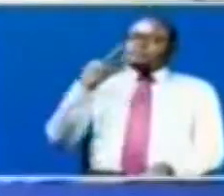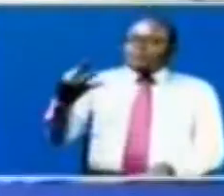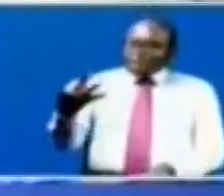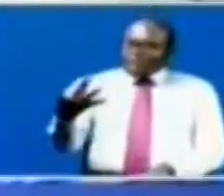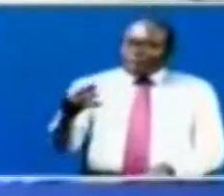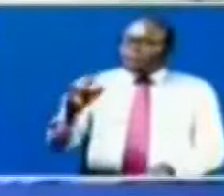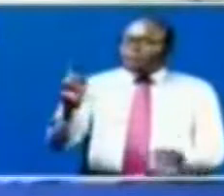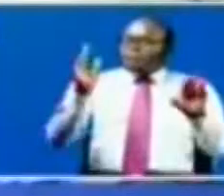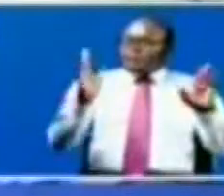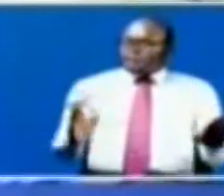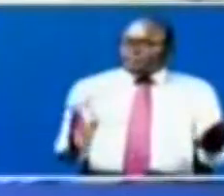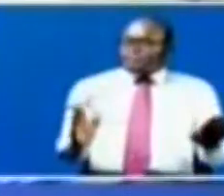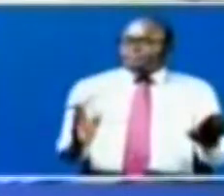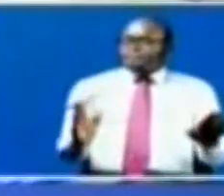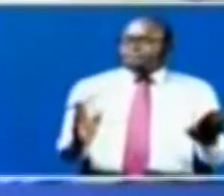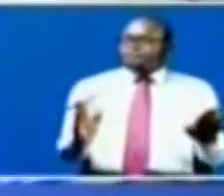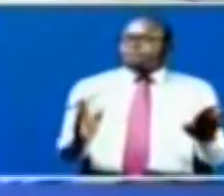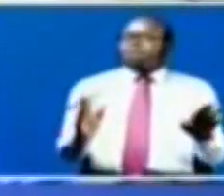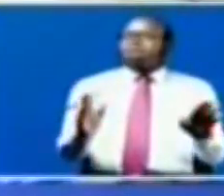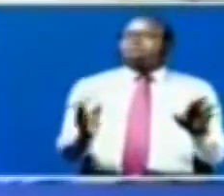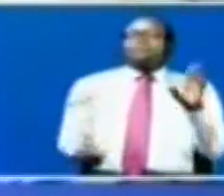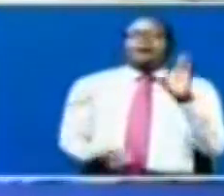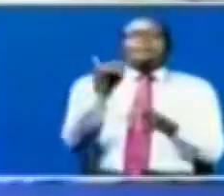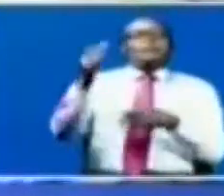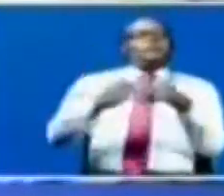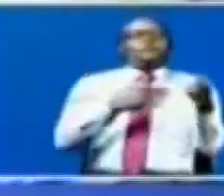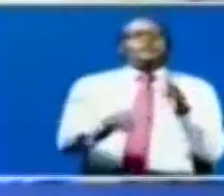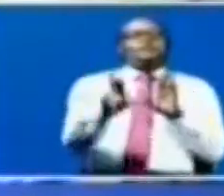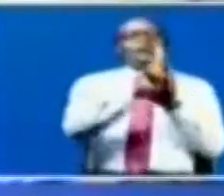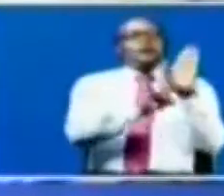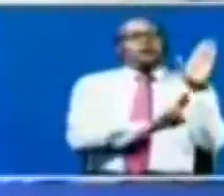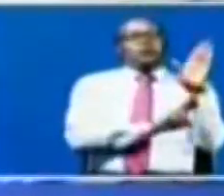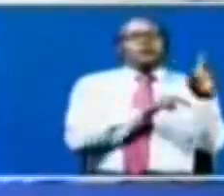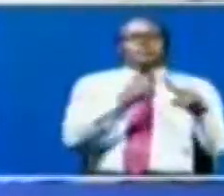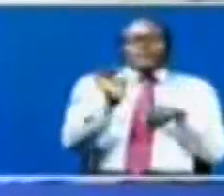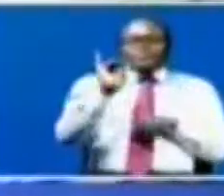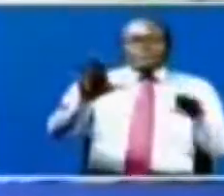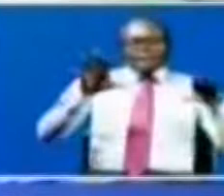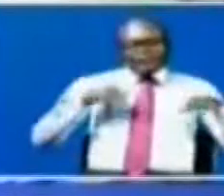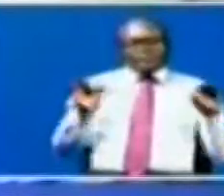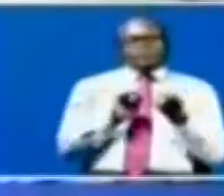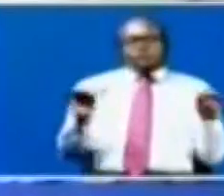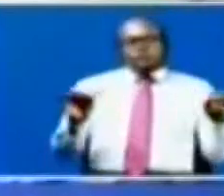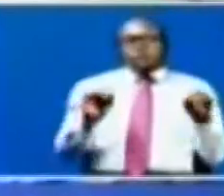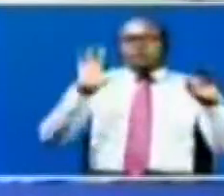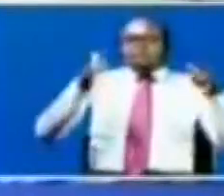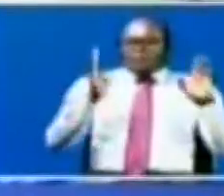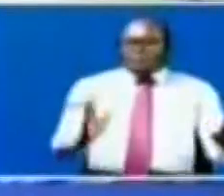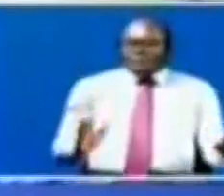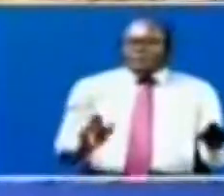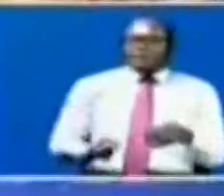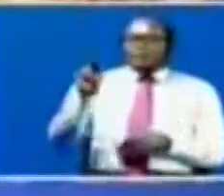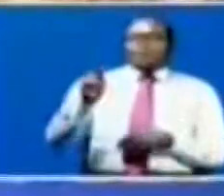2,300 bwana CS. You can come up with whatever formula you have. It's not acceptable by the farmers in North